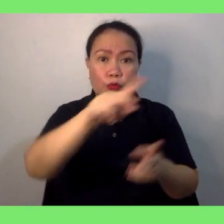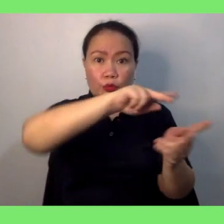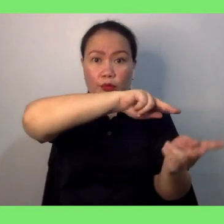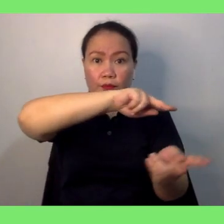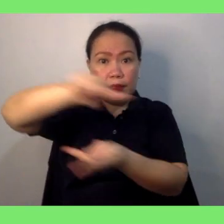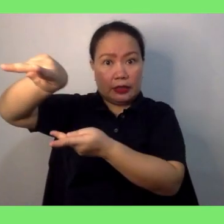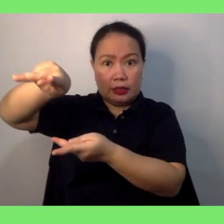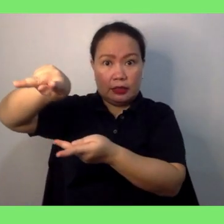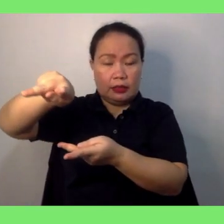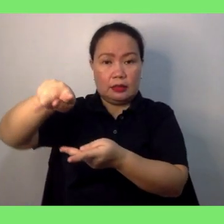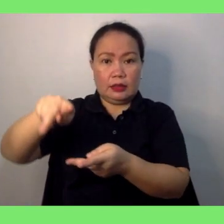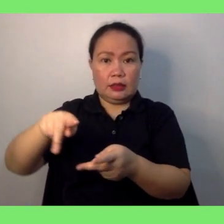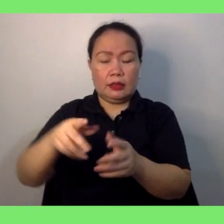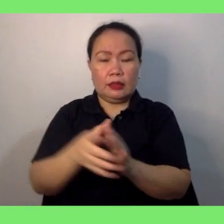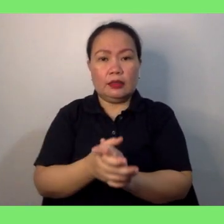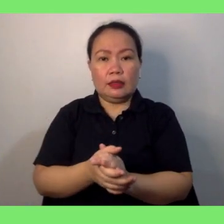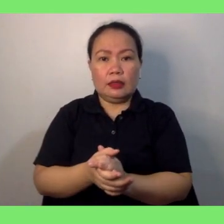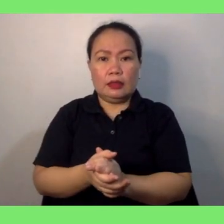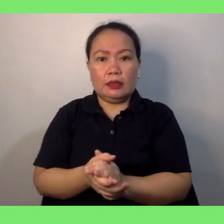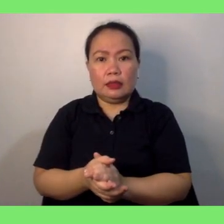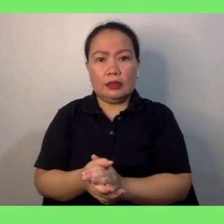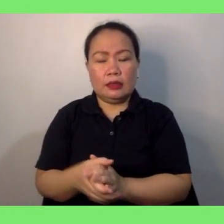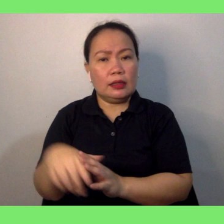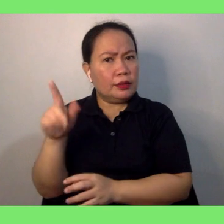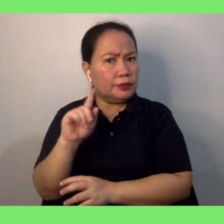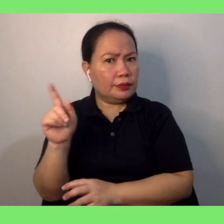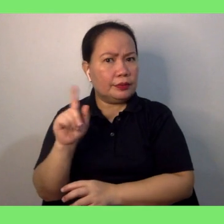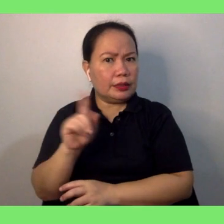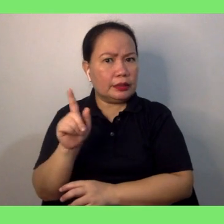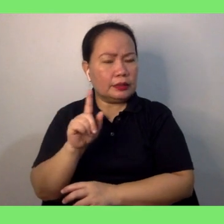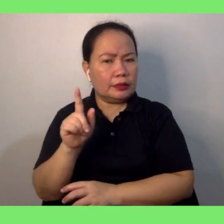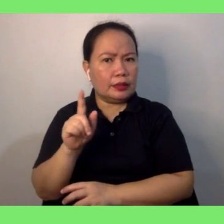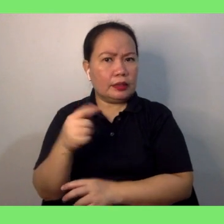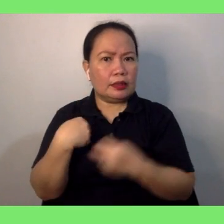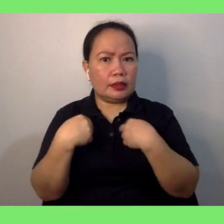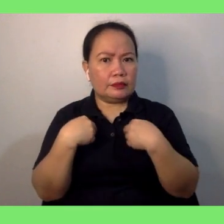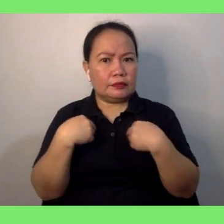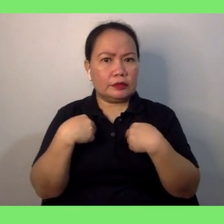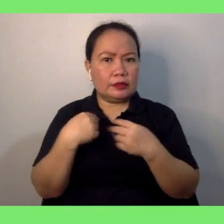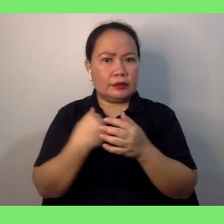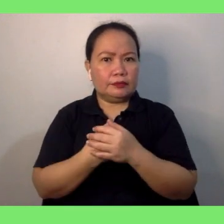dalawang lines natin ay parallel. Okay? Ano bang meron dito?